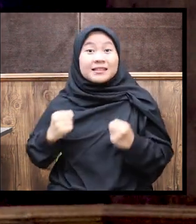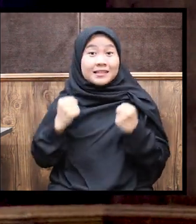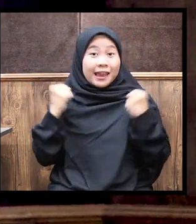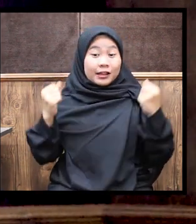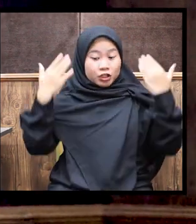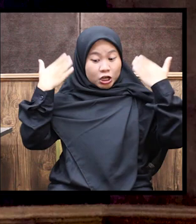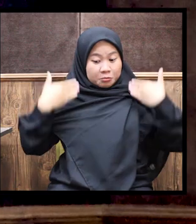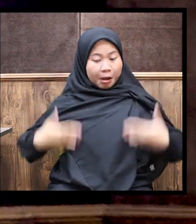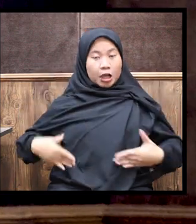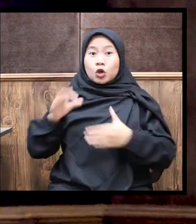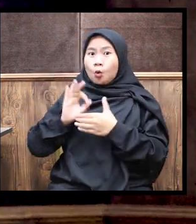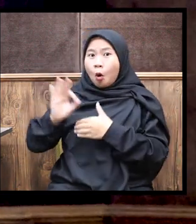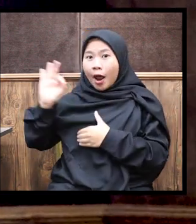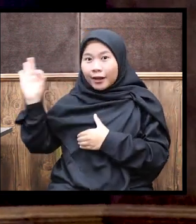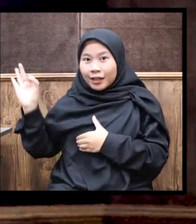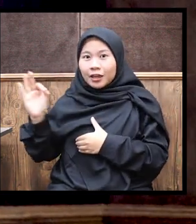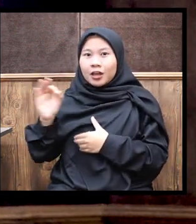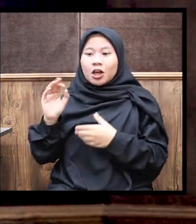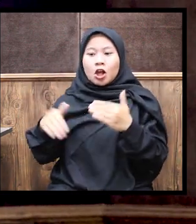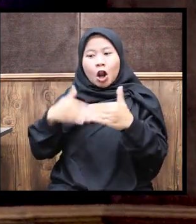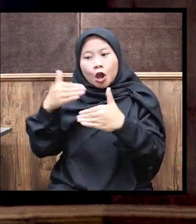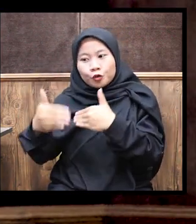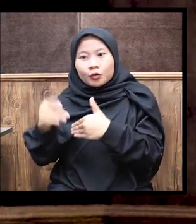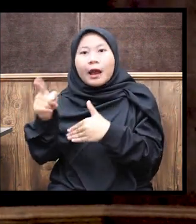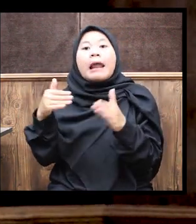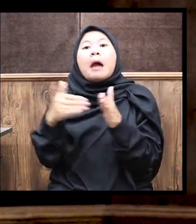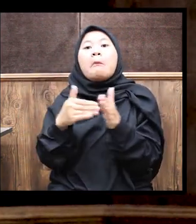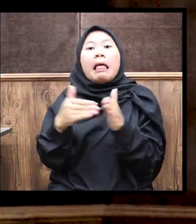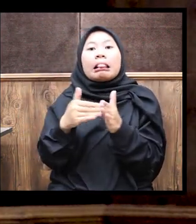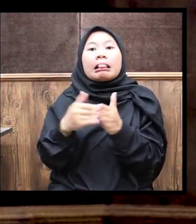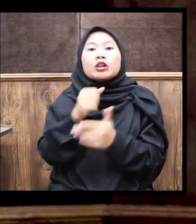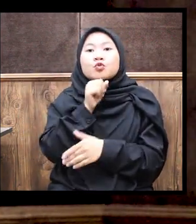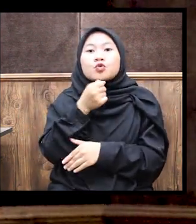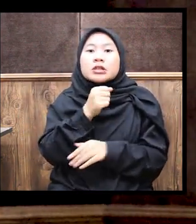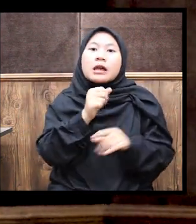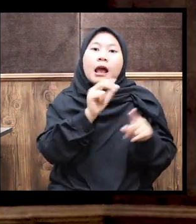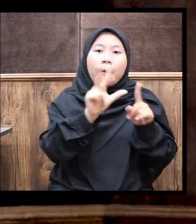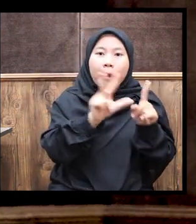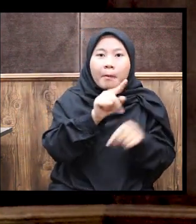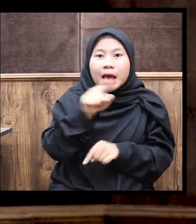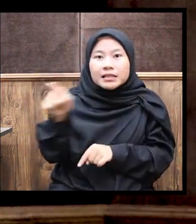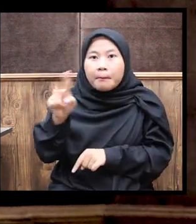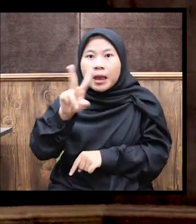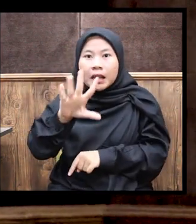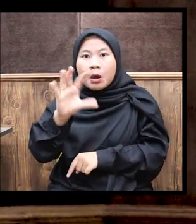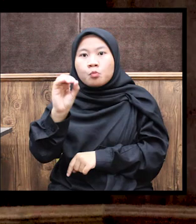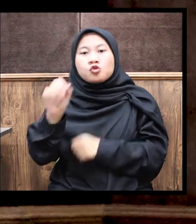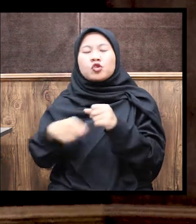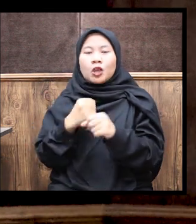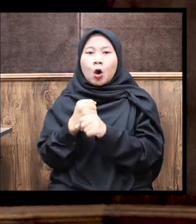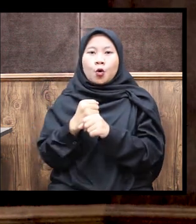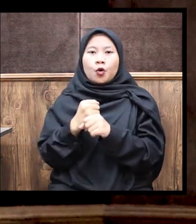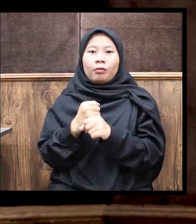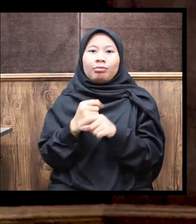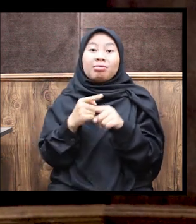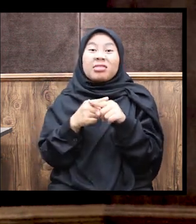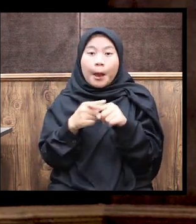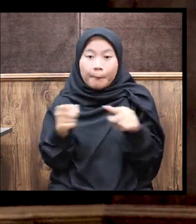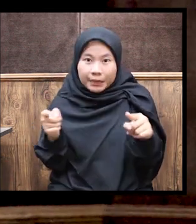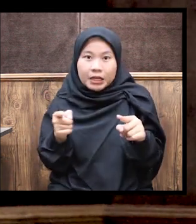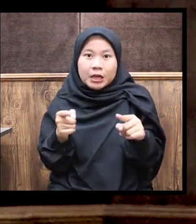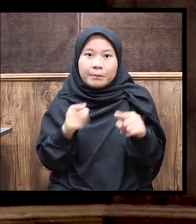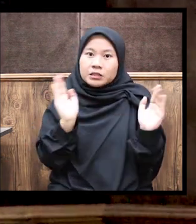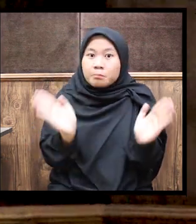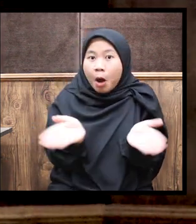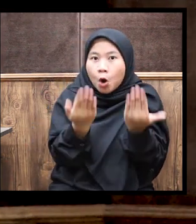terkait dengan usia dari 18 tahun sampai 25 tahun kemudian muncul uld ini program Pri prioritas kita